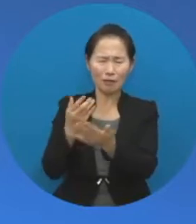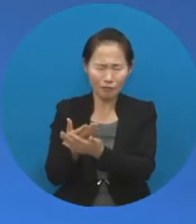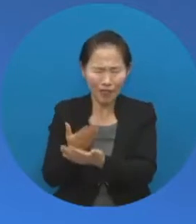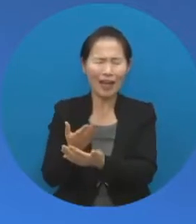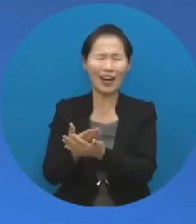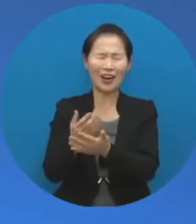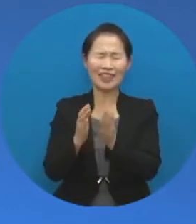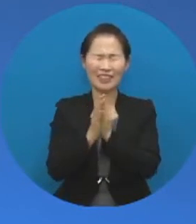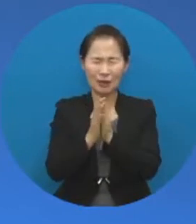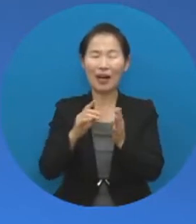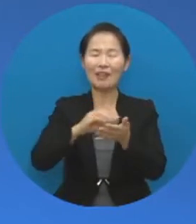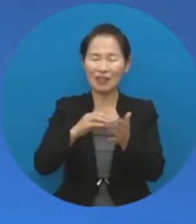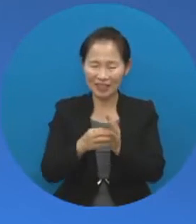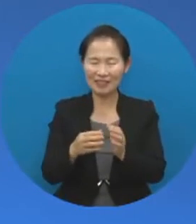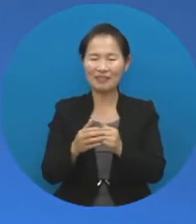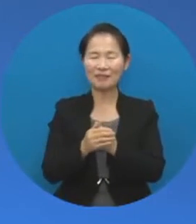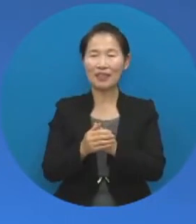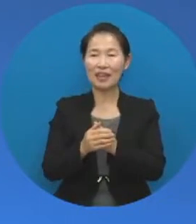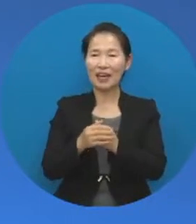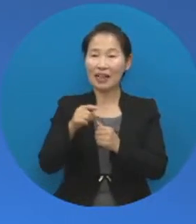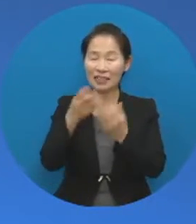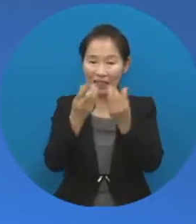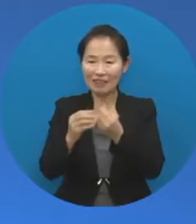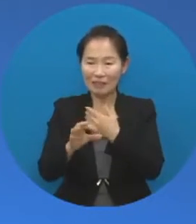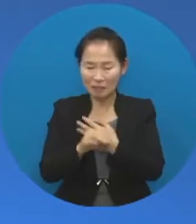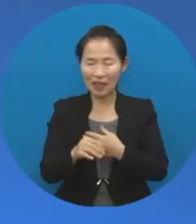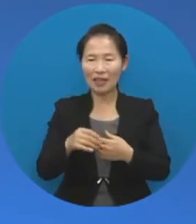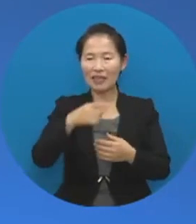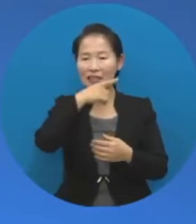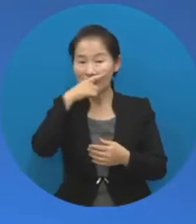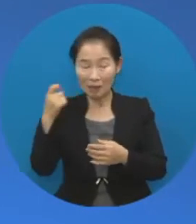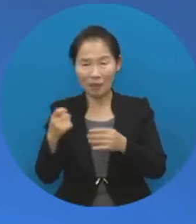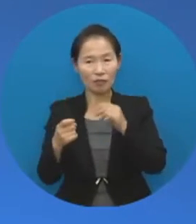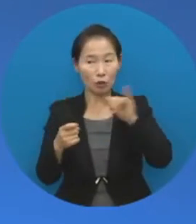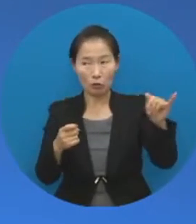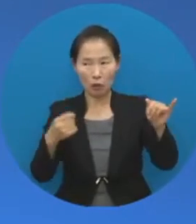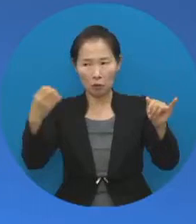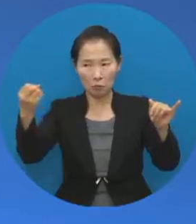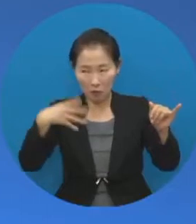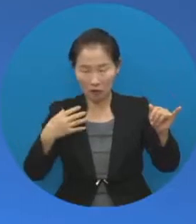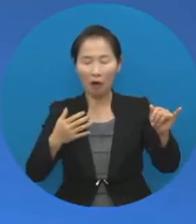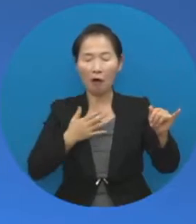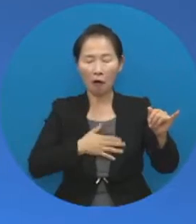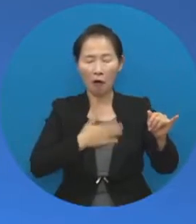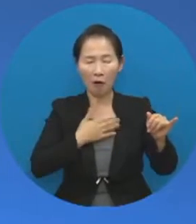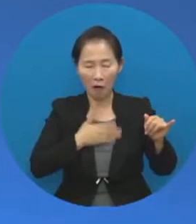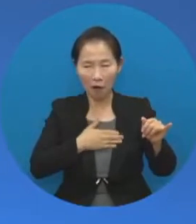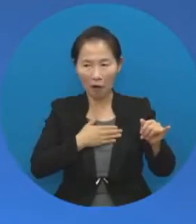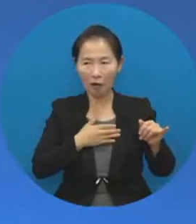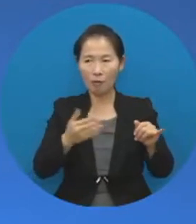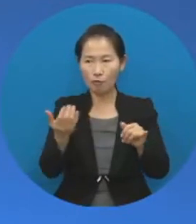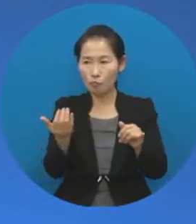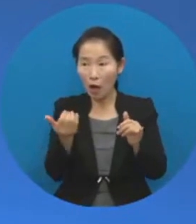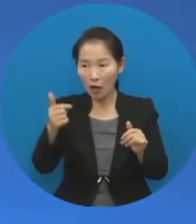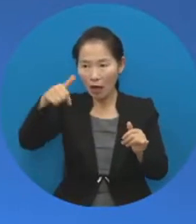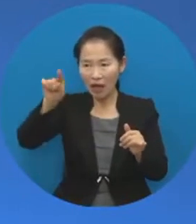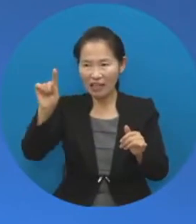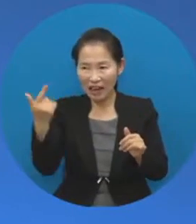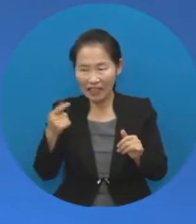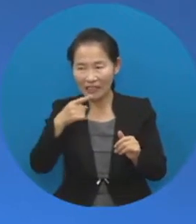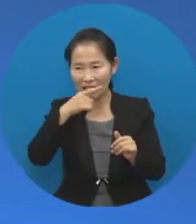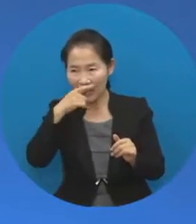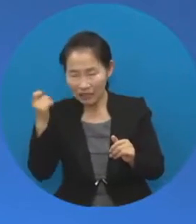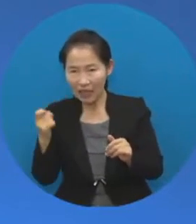이제 막 짜장면을 시켜달라 그래가지고 우리 밑에 신입이 짜장면을 이제 시켰는데 간짜장을 시켜달라고 분명히 그랬는데 얘가